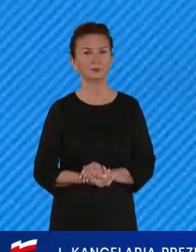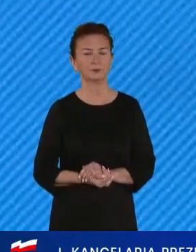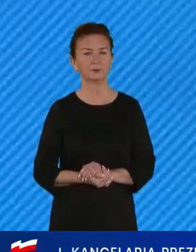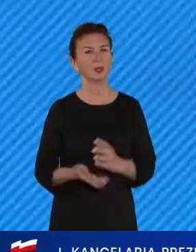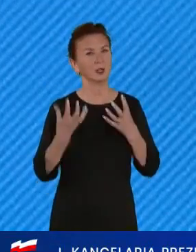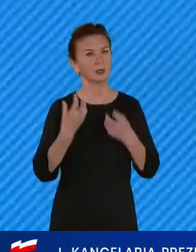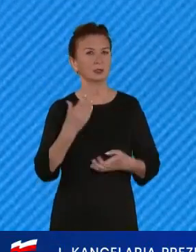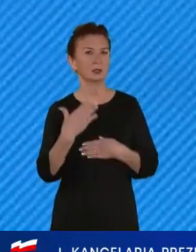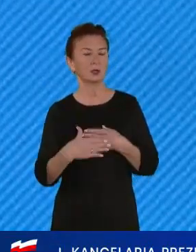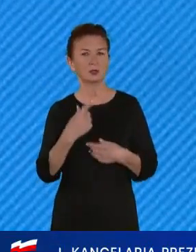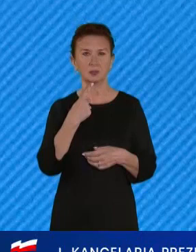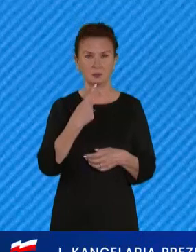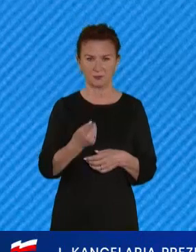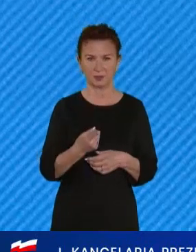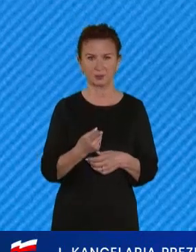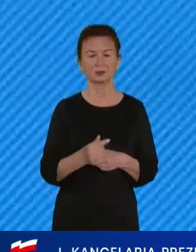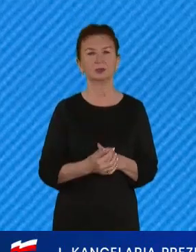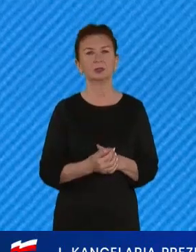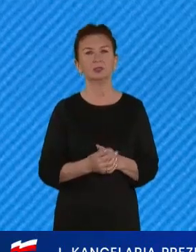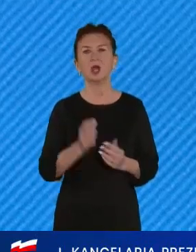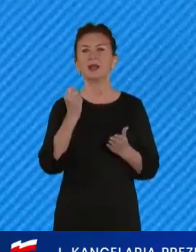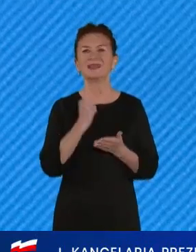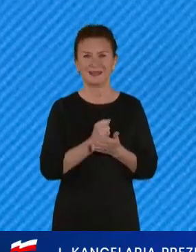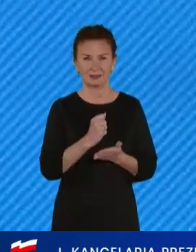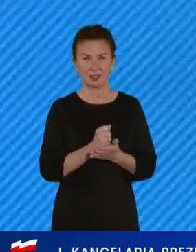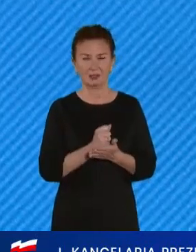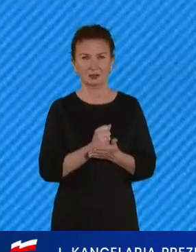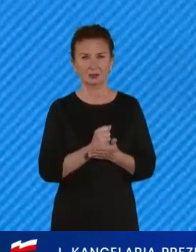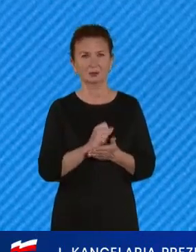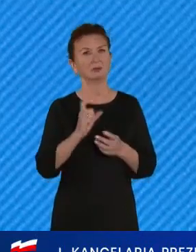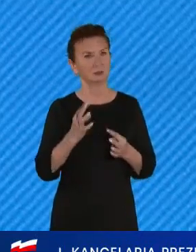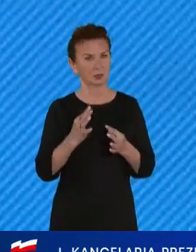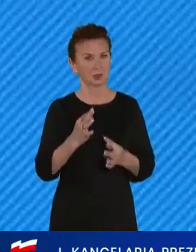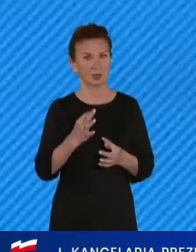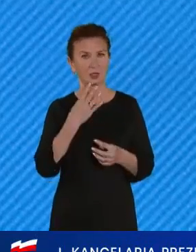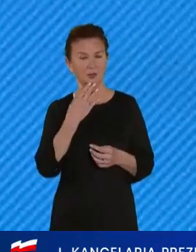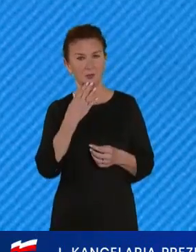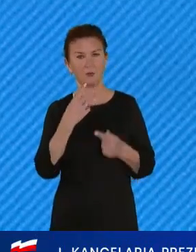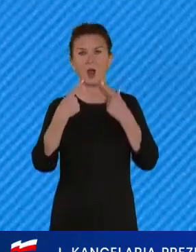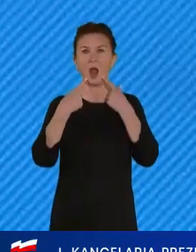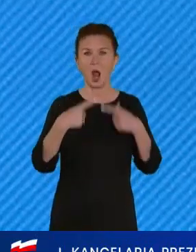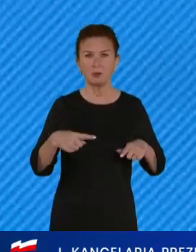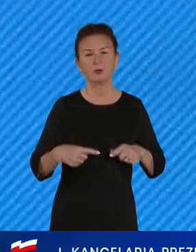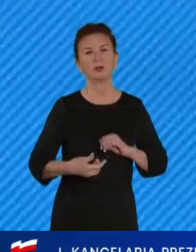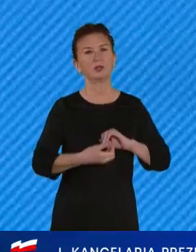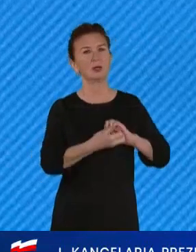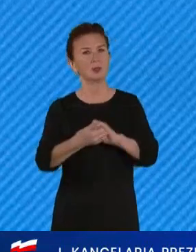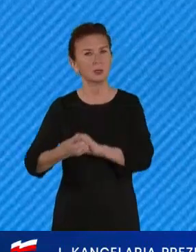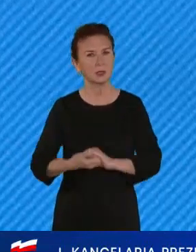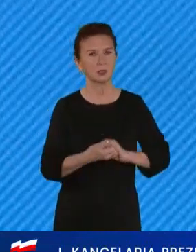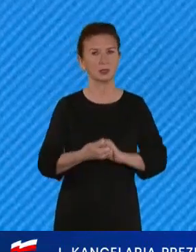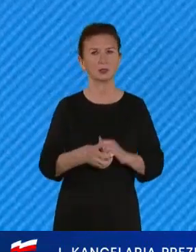Chcę też na koniec mocno podkreślić, że te zasady, o których tutaj mówię, odpowiedzialność, solidarność,